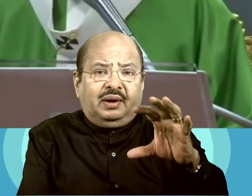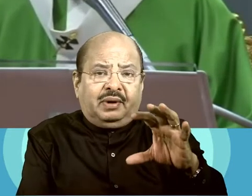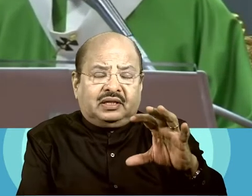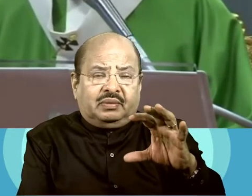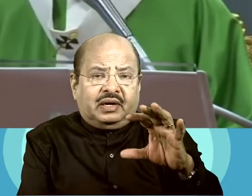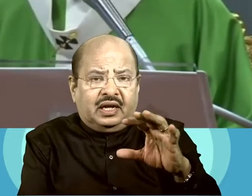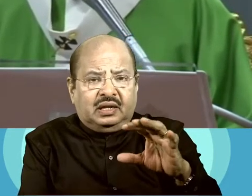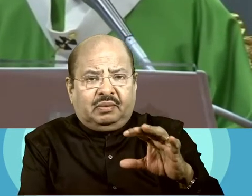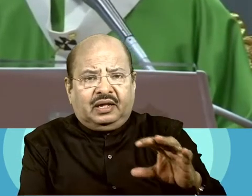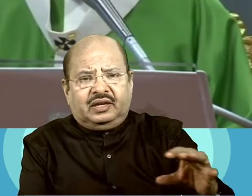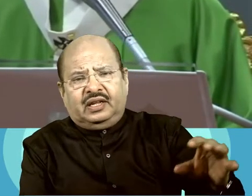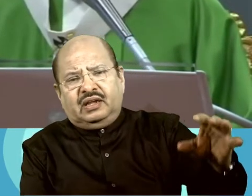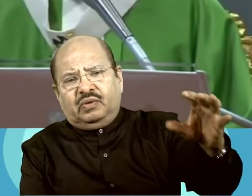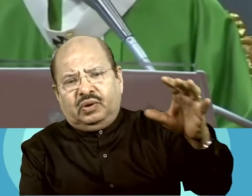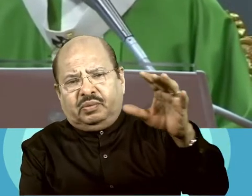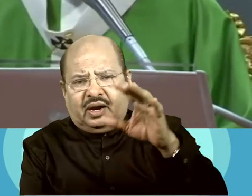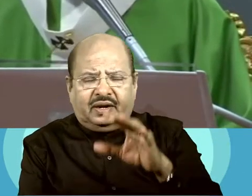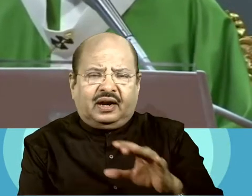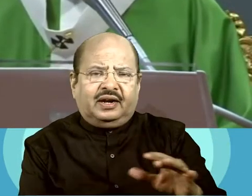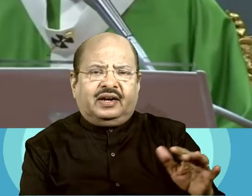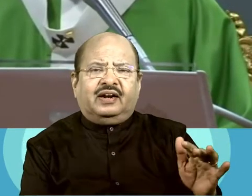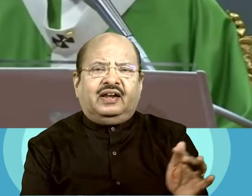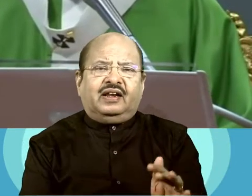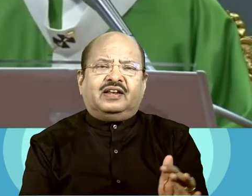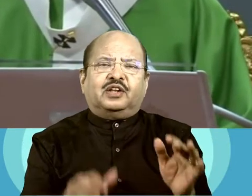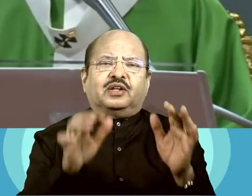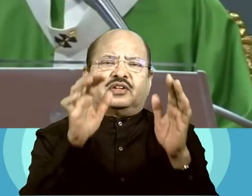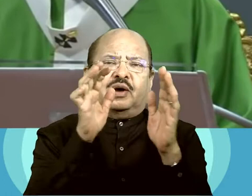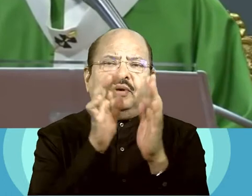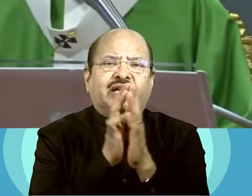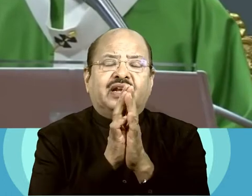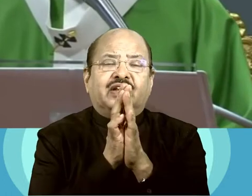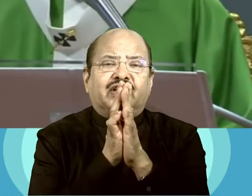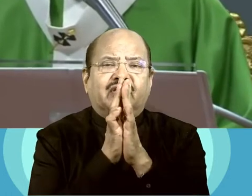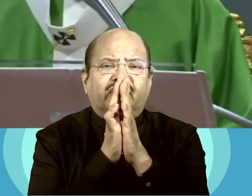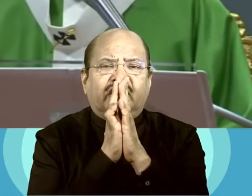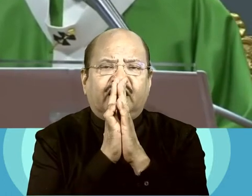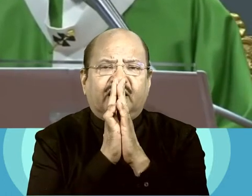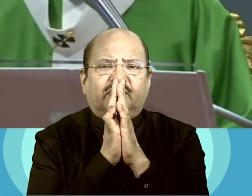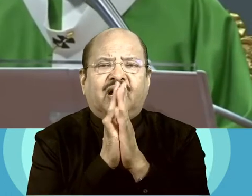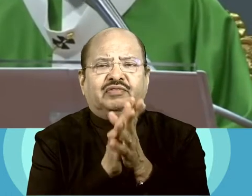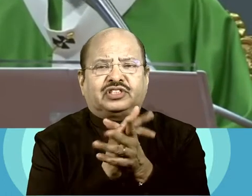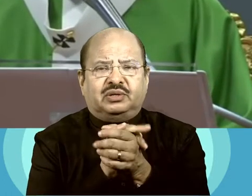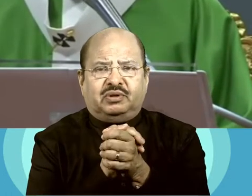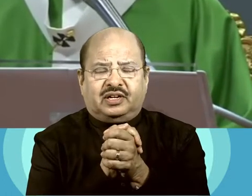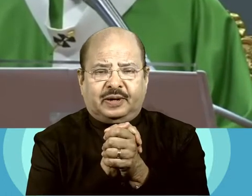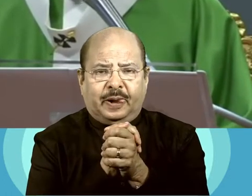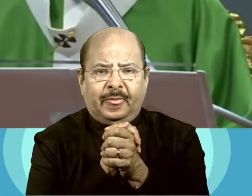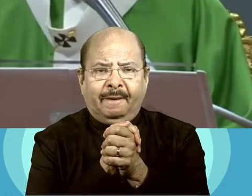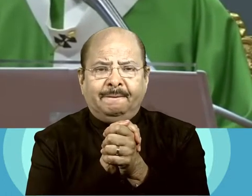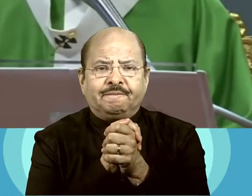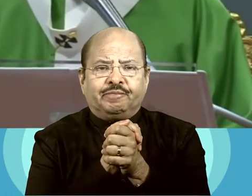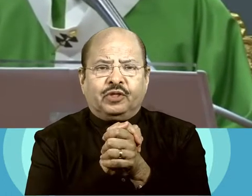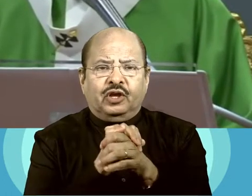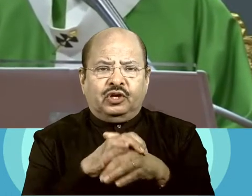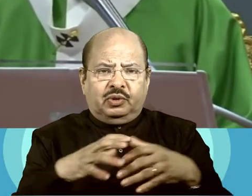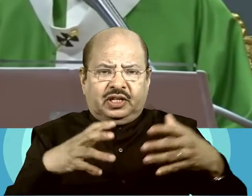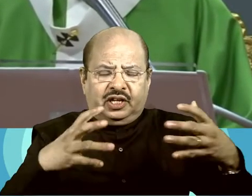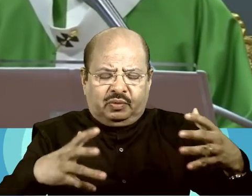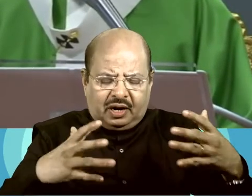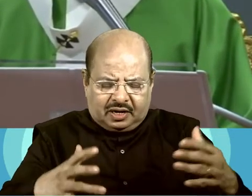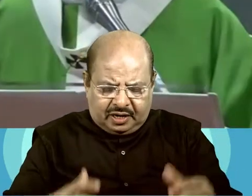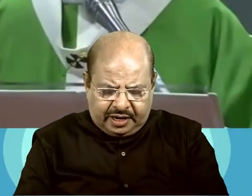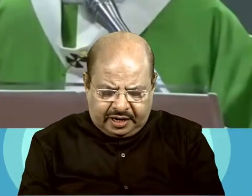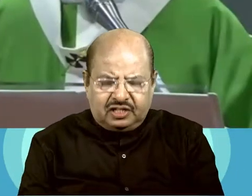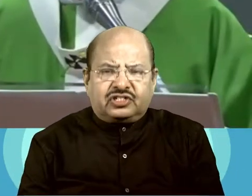അതൊരു ഉദാഹരണം മാത്രമാണ്. എന്നമാതിരി ഒരുപാട് കാര്യങ്ങളിൽ സഭയിൽ നവീകരണം ആവശ്യമുണ്ട്.